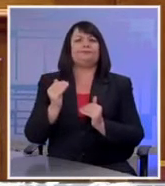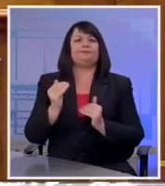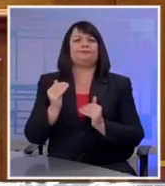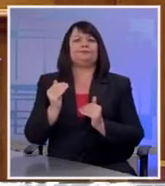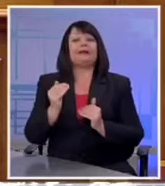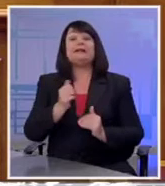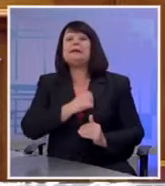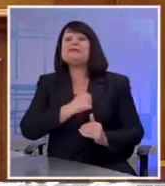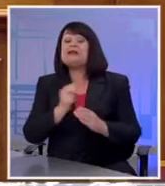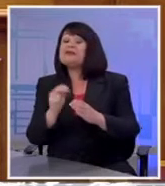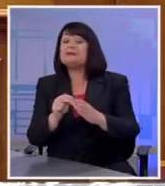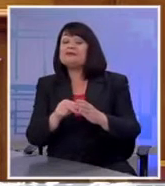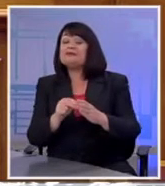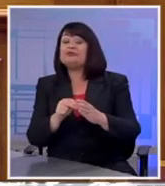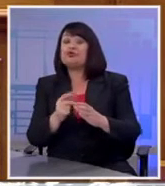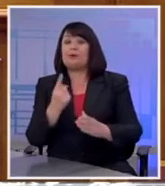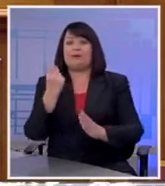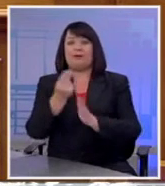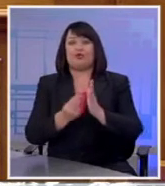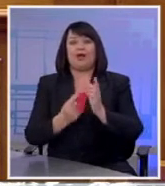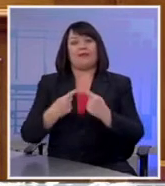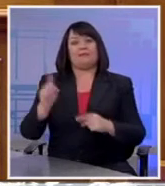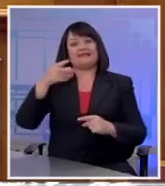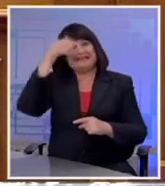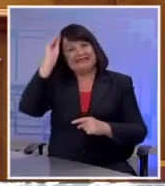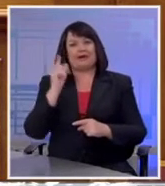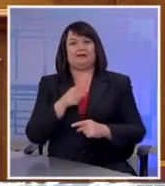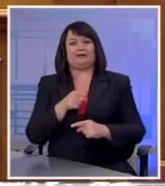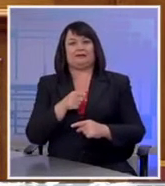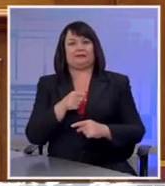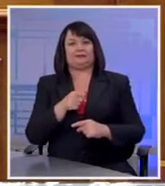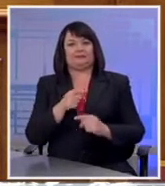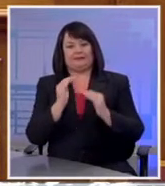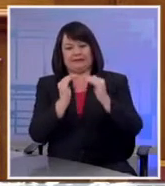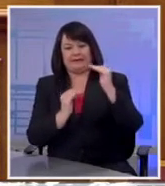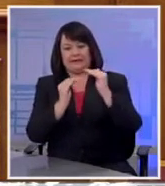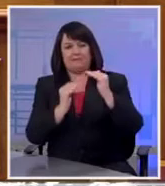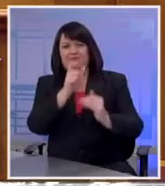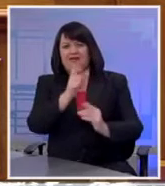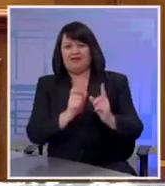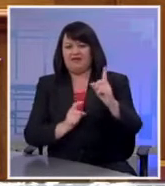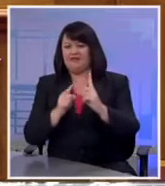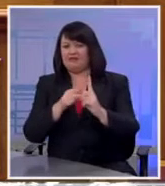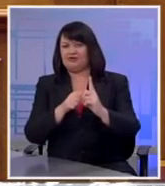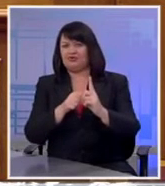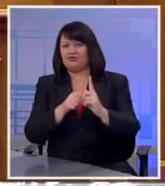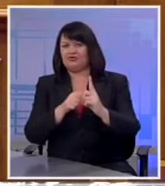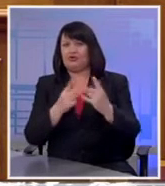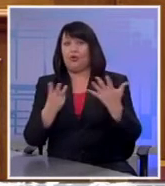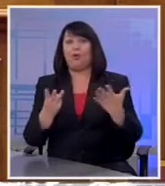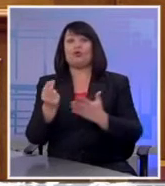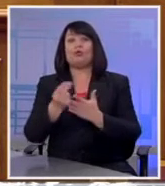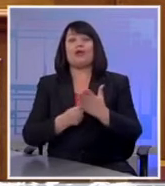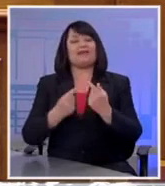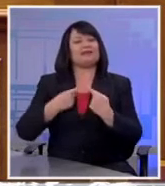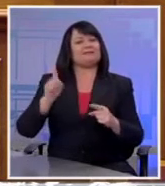εκτίμηση ψήφου 1 μονάδα μπροστά ο Τσίπρας. Αυτός ο άνθρωπος δεν βρήκε τις 8